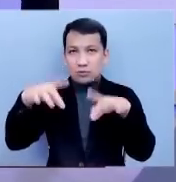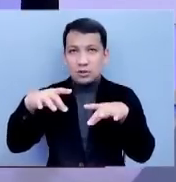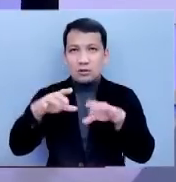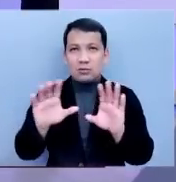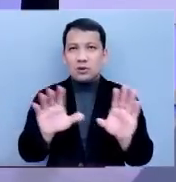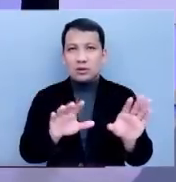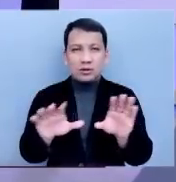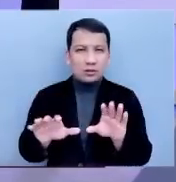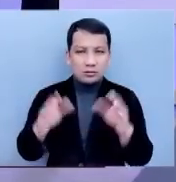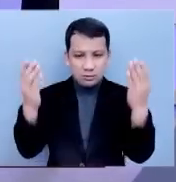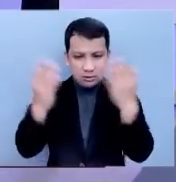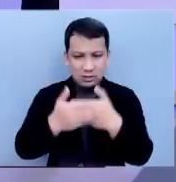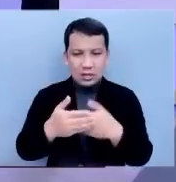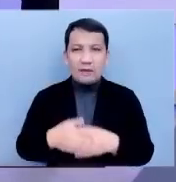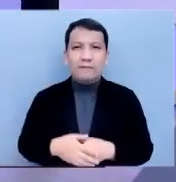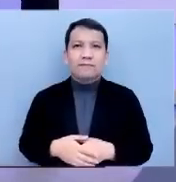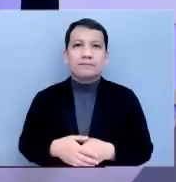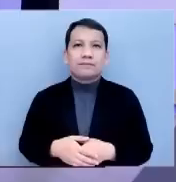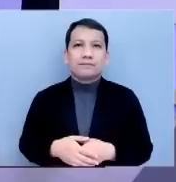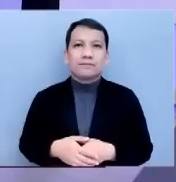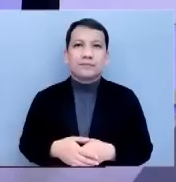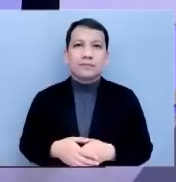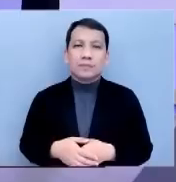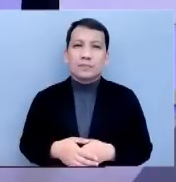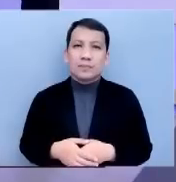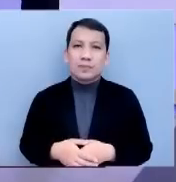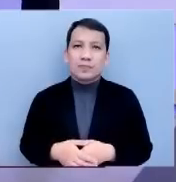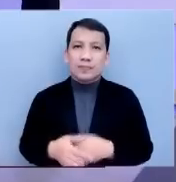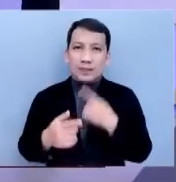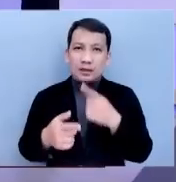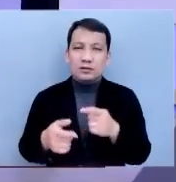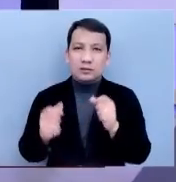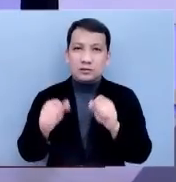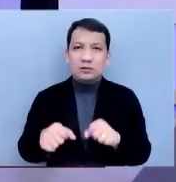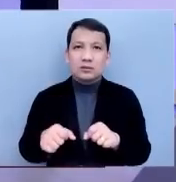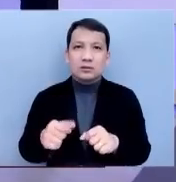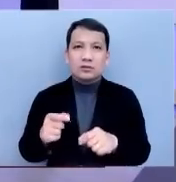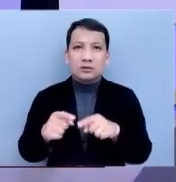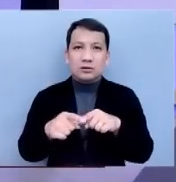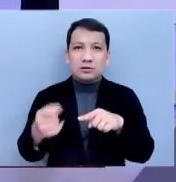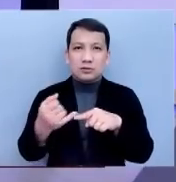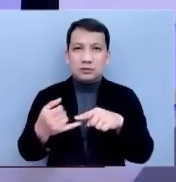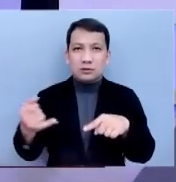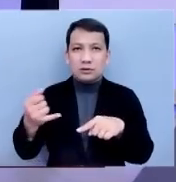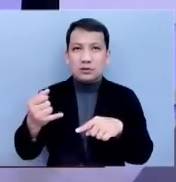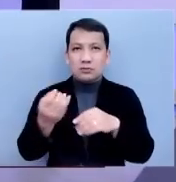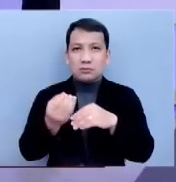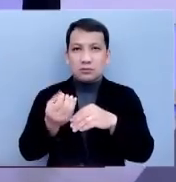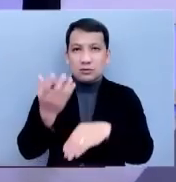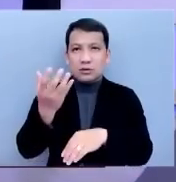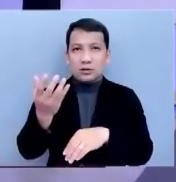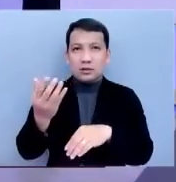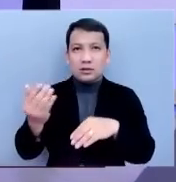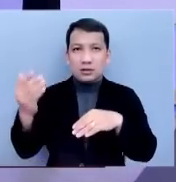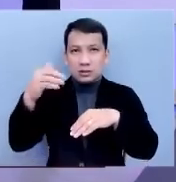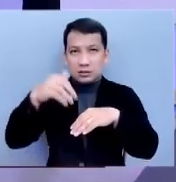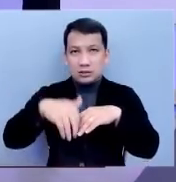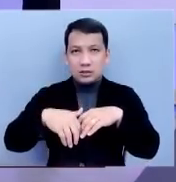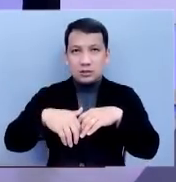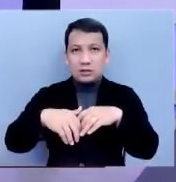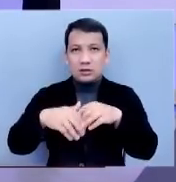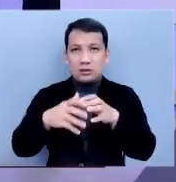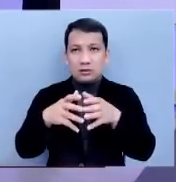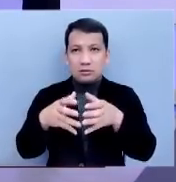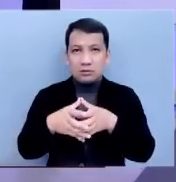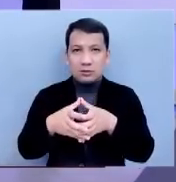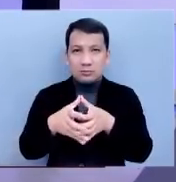sila sa dilim. Ang isa pang posibilidad ay nagkaroon po ng leak ang submersible at ito po ay nag-implode o